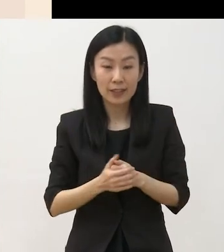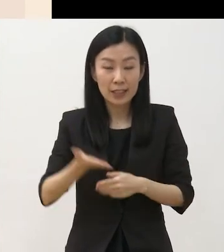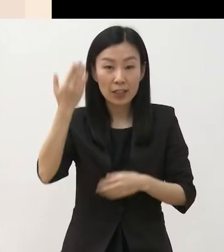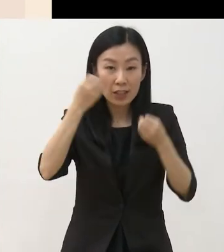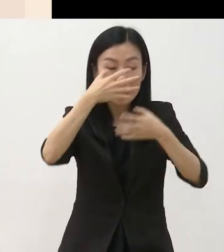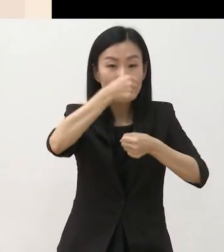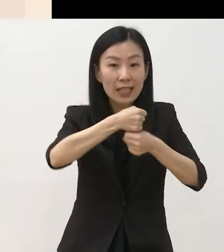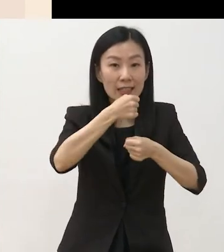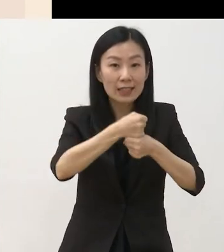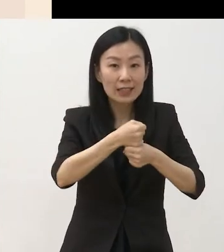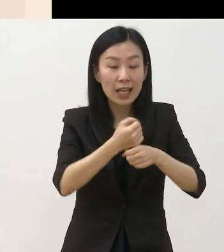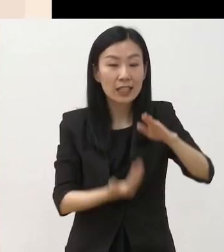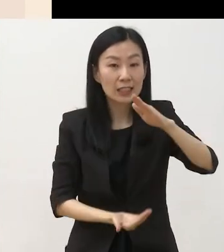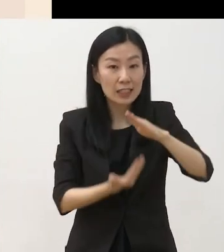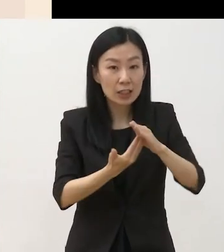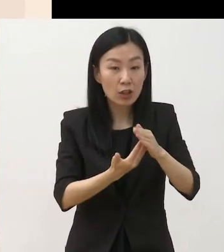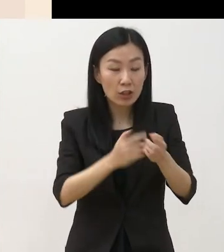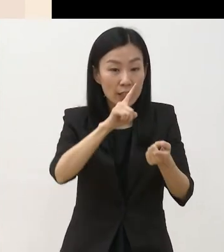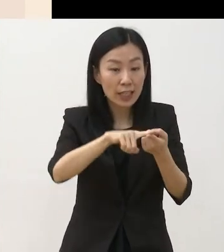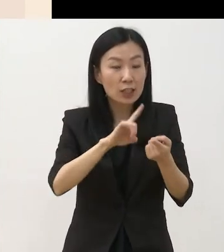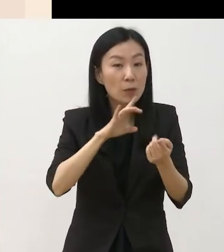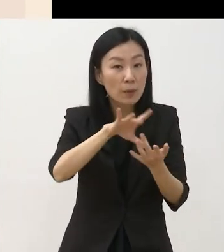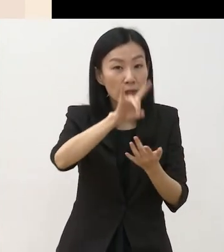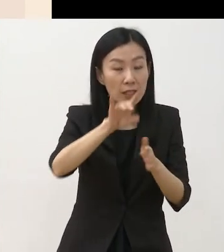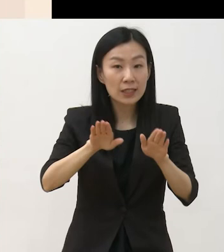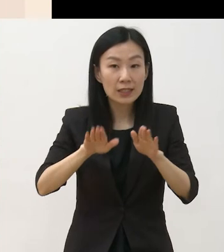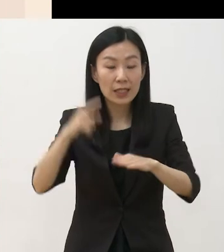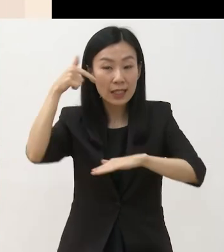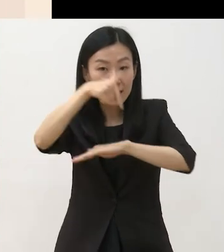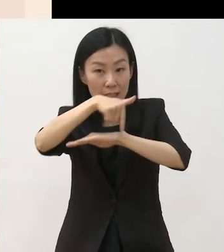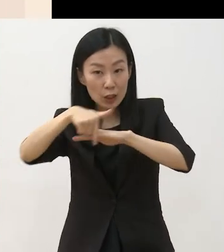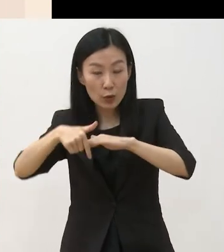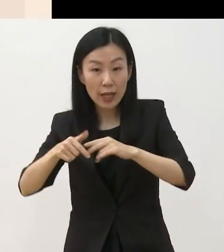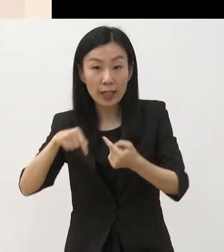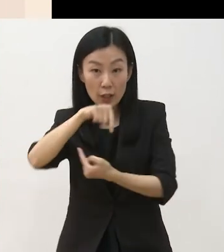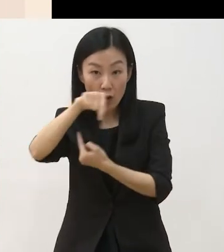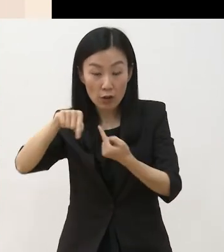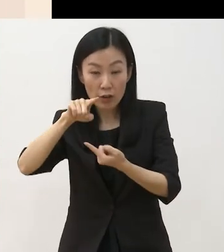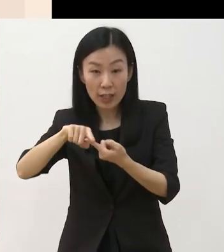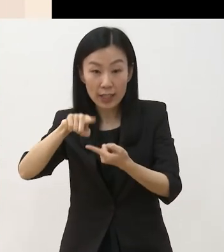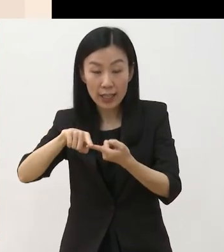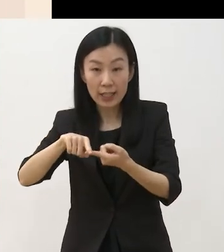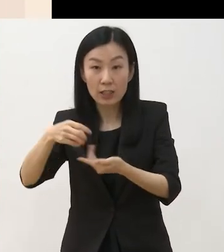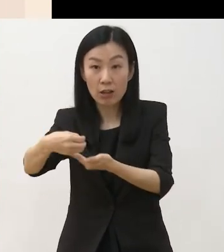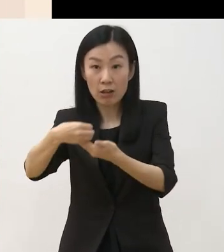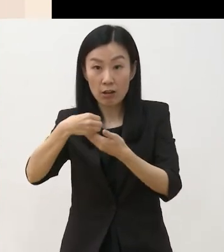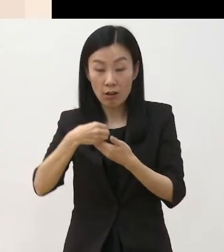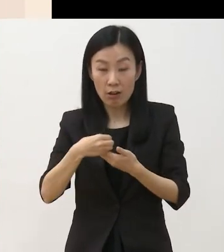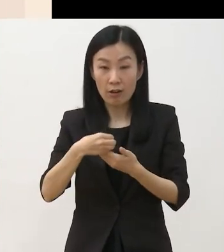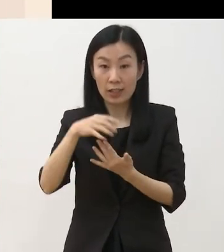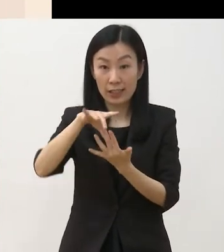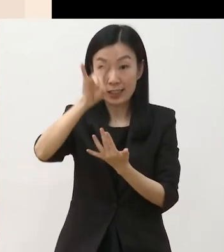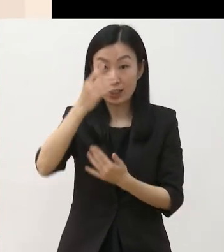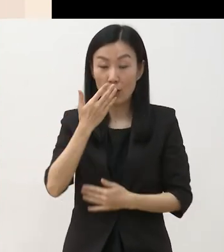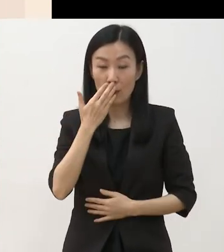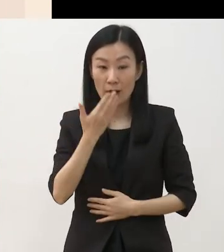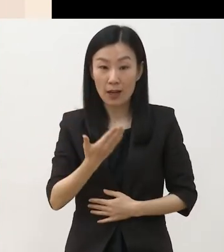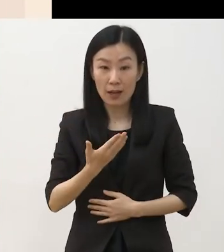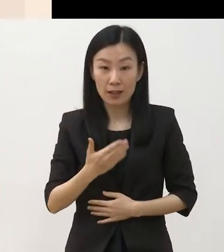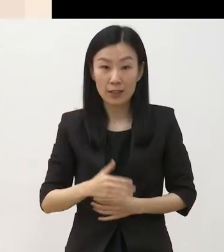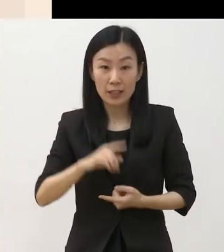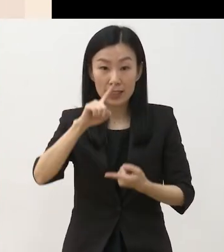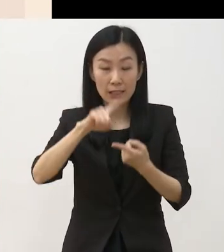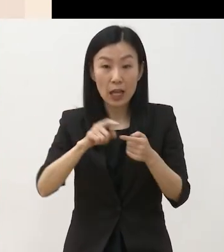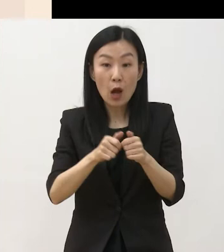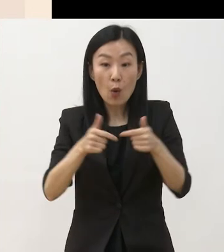지원이 가능했는데요. 이제는 기획 경영 분야까지 모두 채용 지원이 가능합니다. 이렇게 진행되는